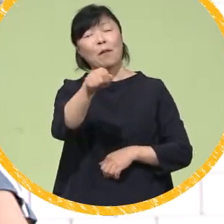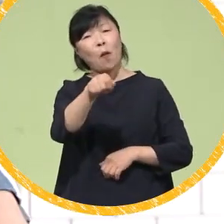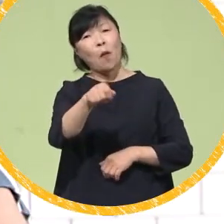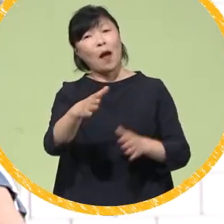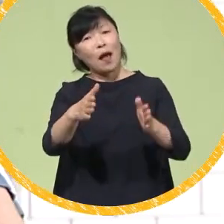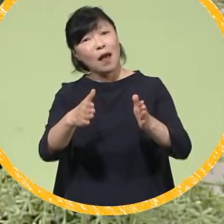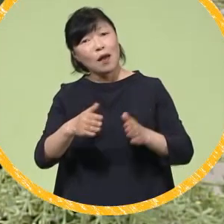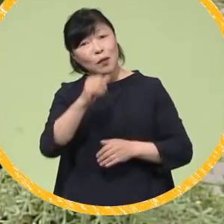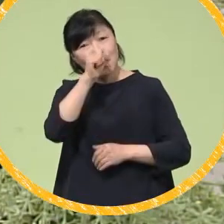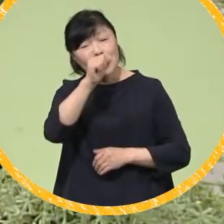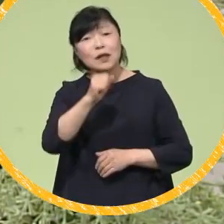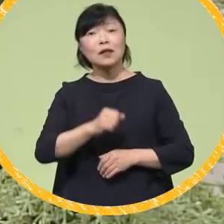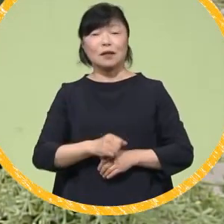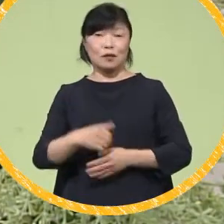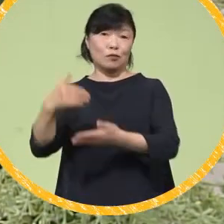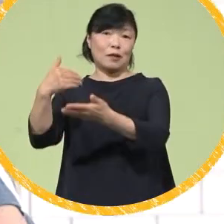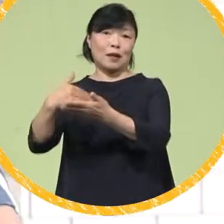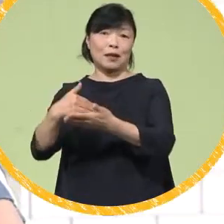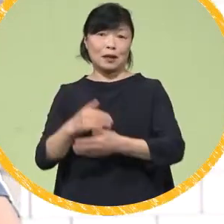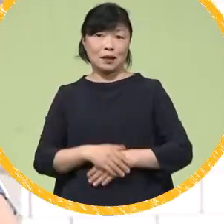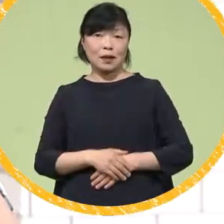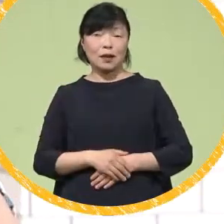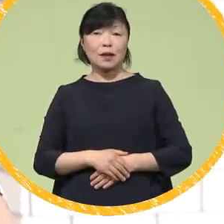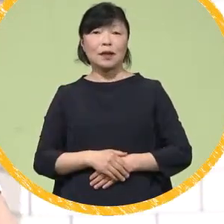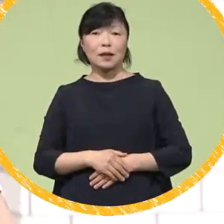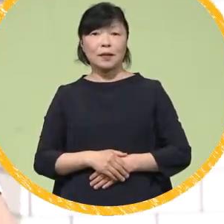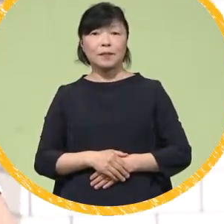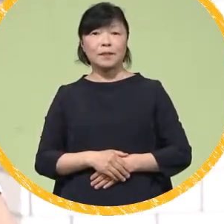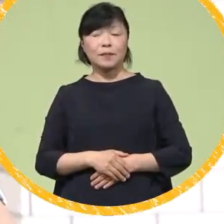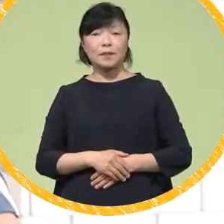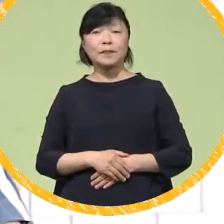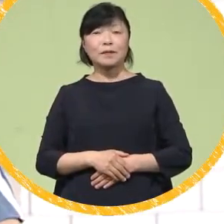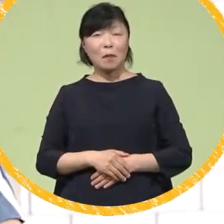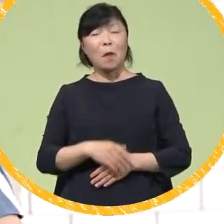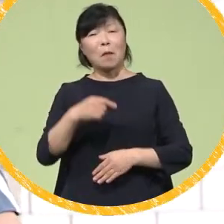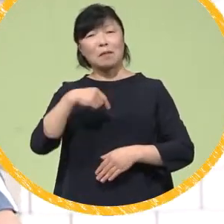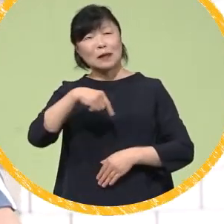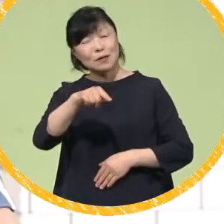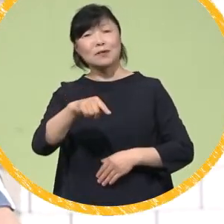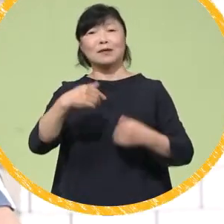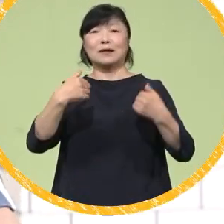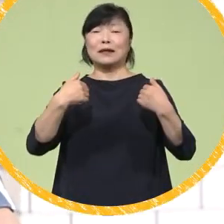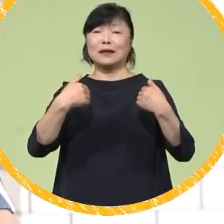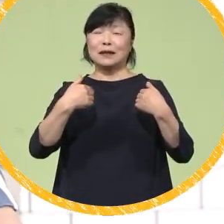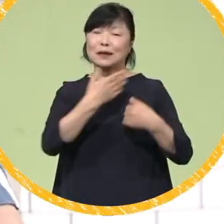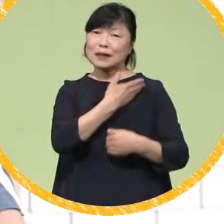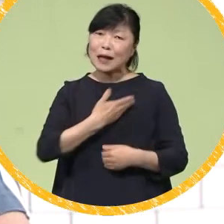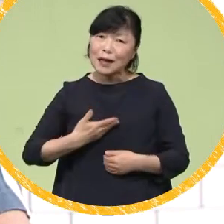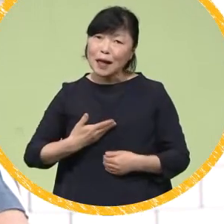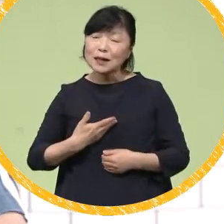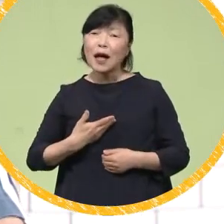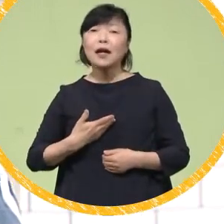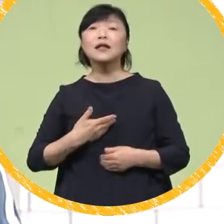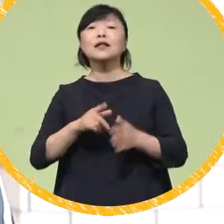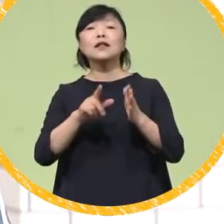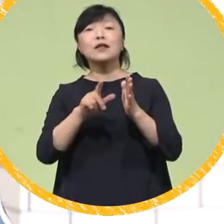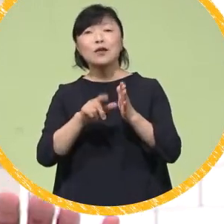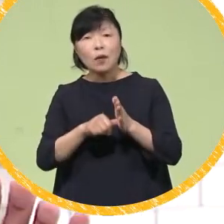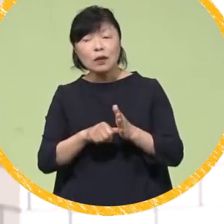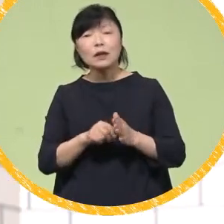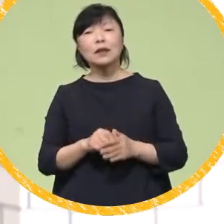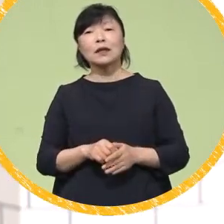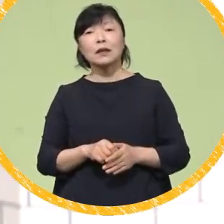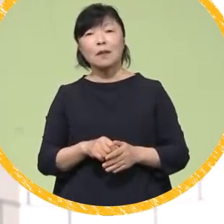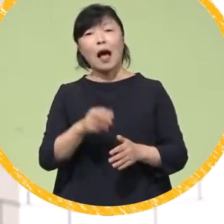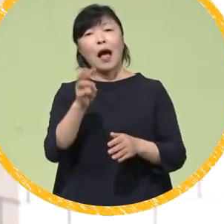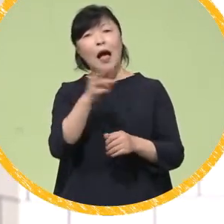り控えていただきたいということを言っていて、まあただね、あの行かざるを得ない、日が昇ってるうちに行かざるを得ないと時はまあ